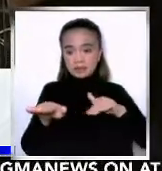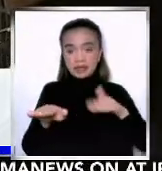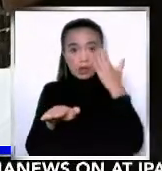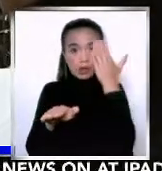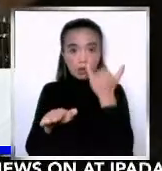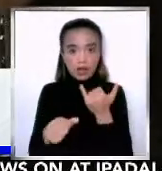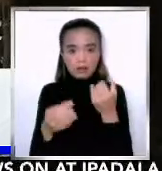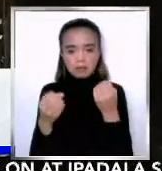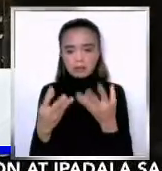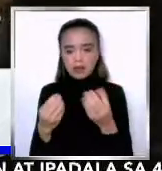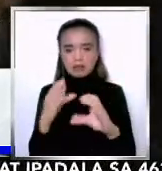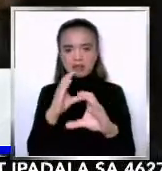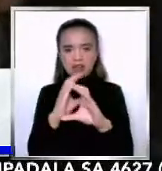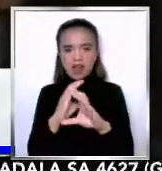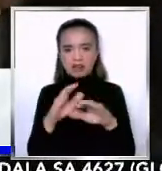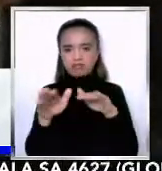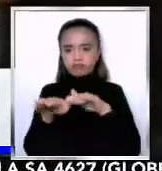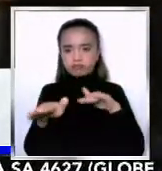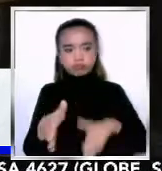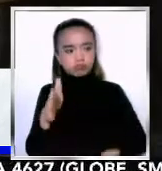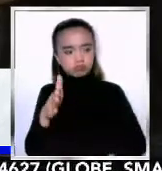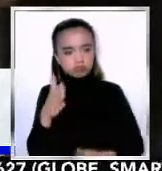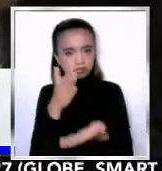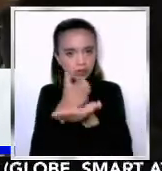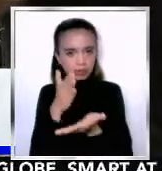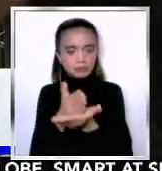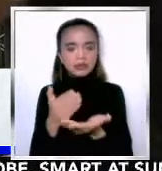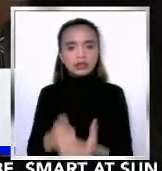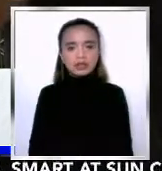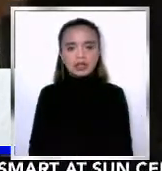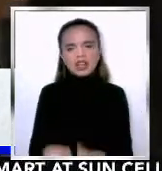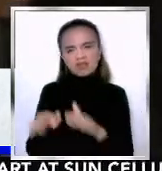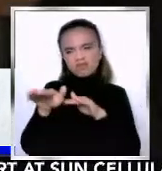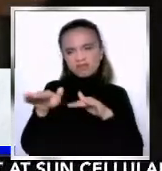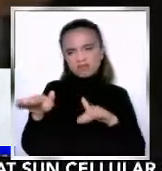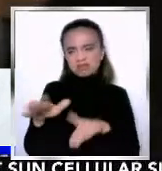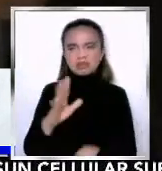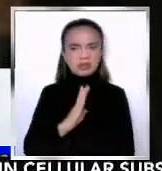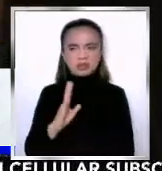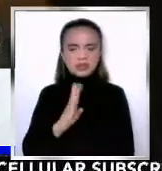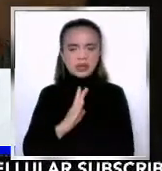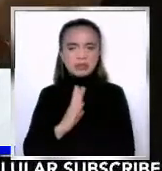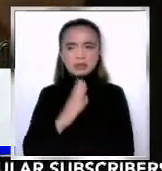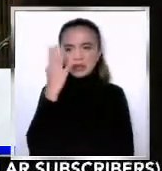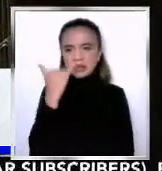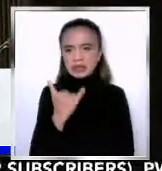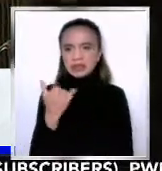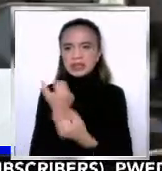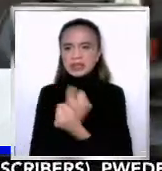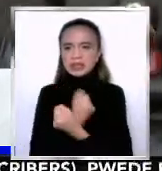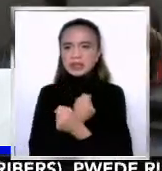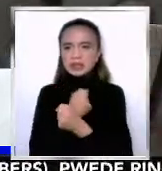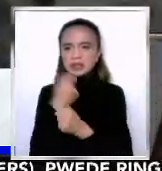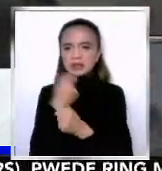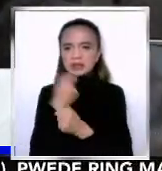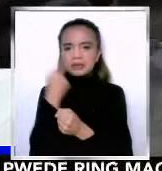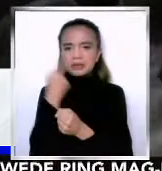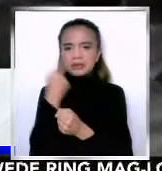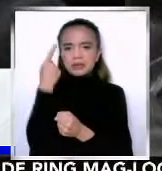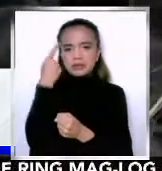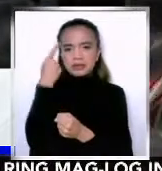Medyo traffic na. Pero okay lang kasi for security naman ng mga... Pati vaccination